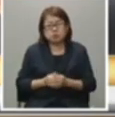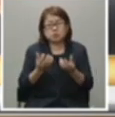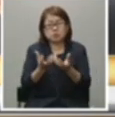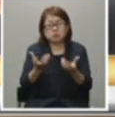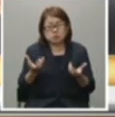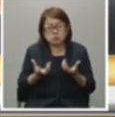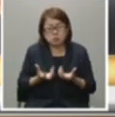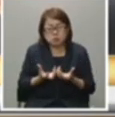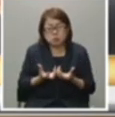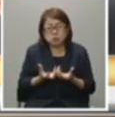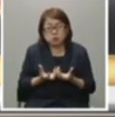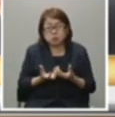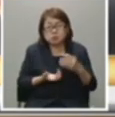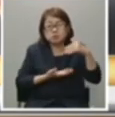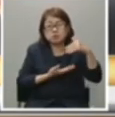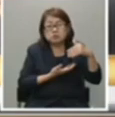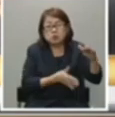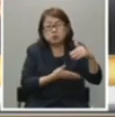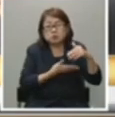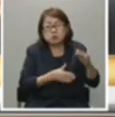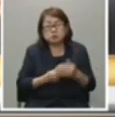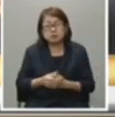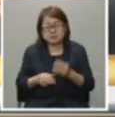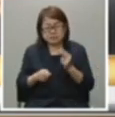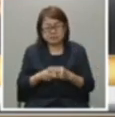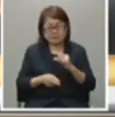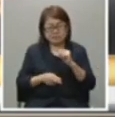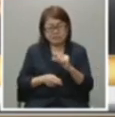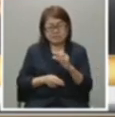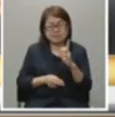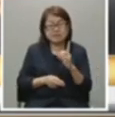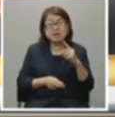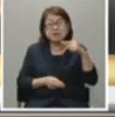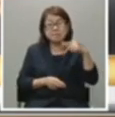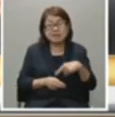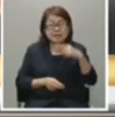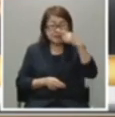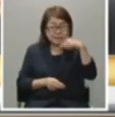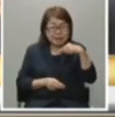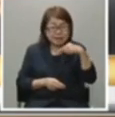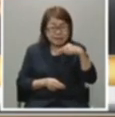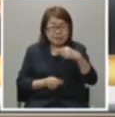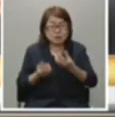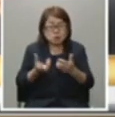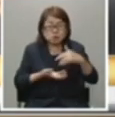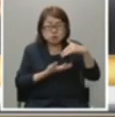ฑ์มวลรวมของประเทศหรือ GDP ของไทยพึ่งพาการส่งออกถึง